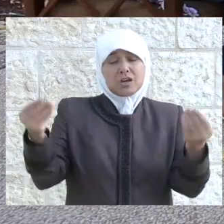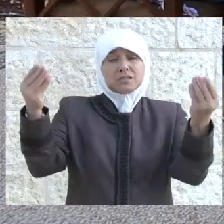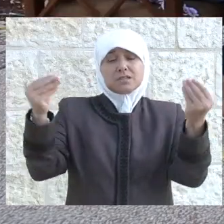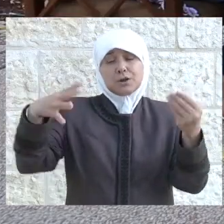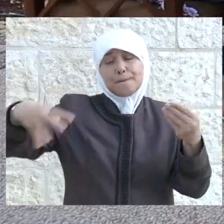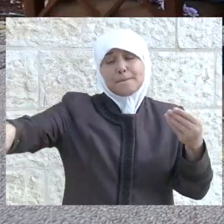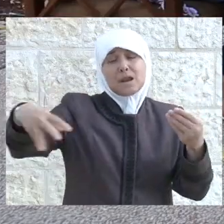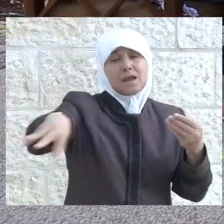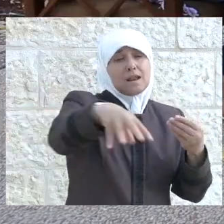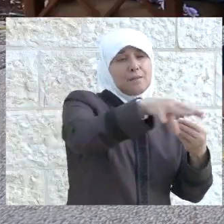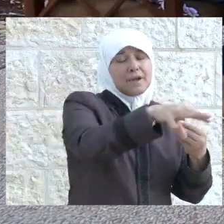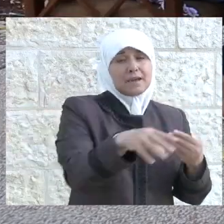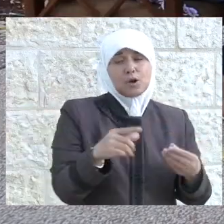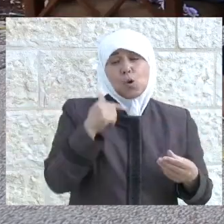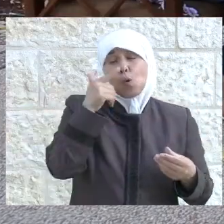تحدثت فيها